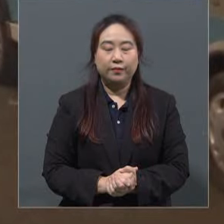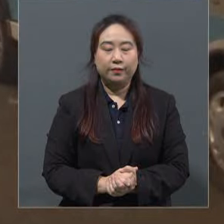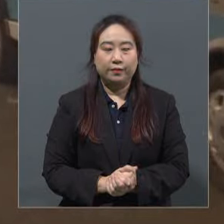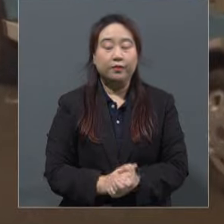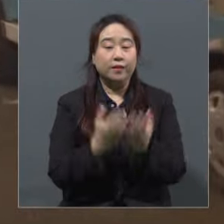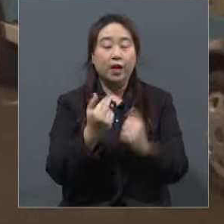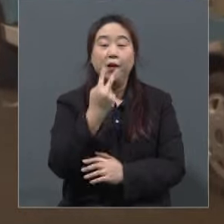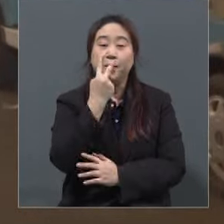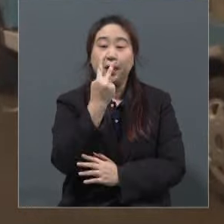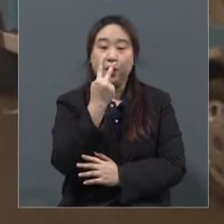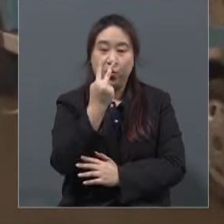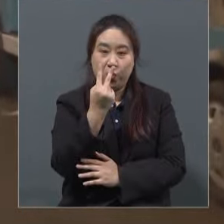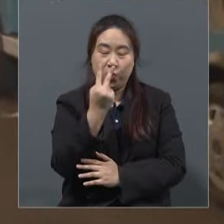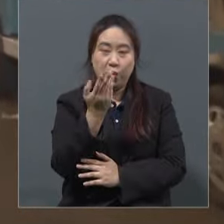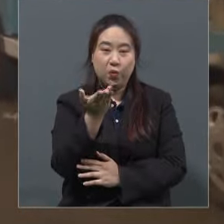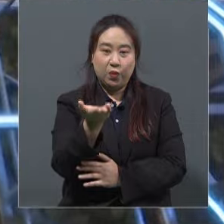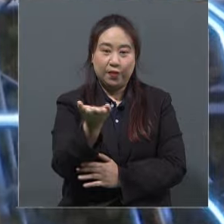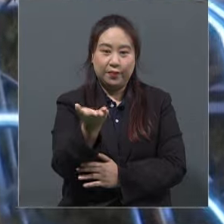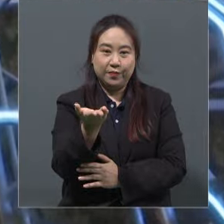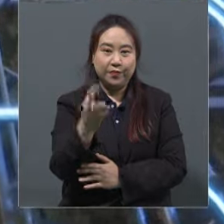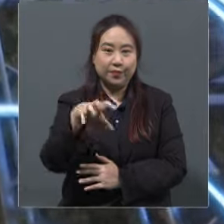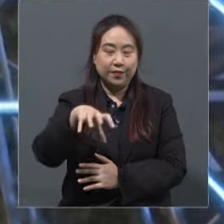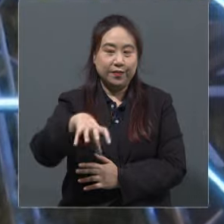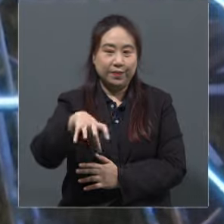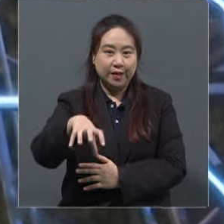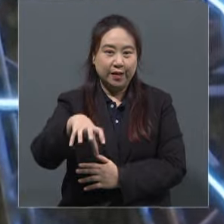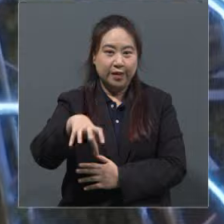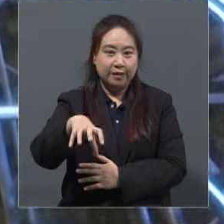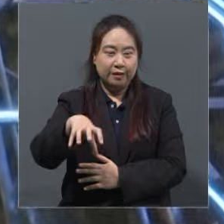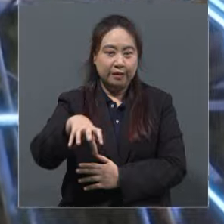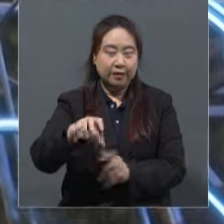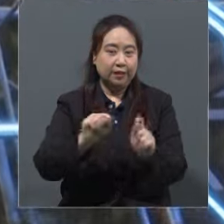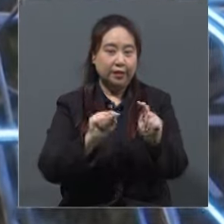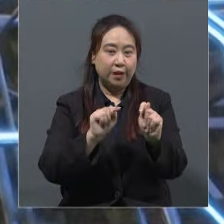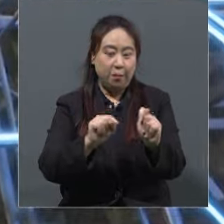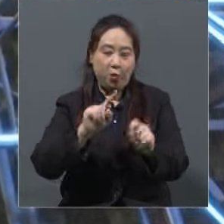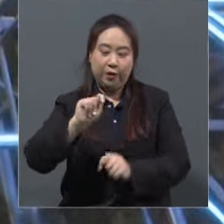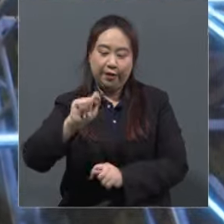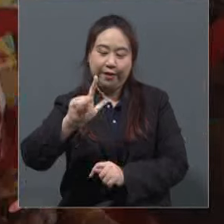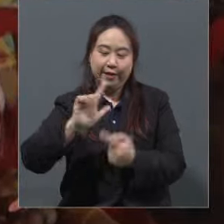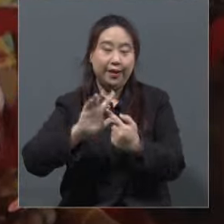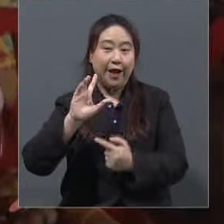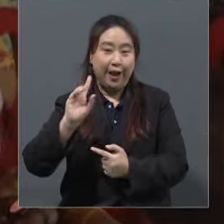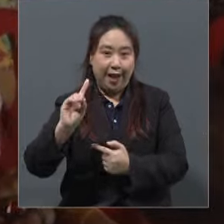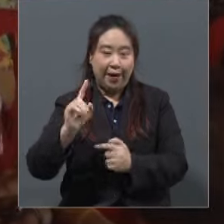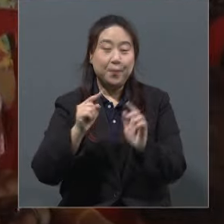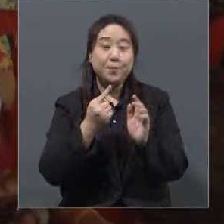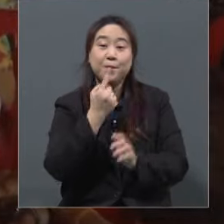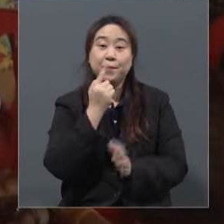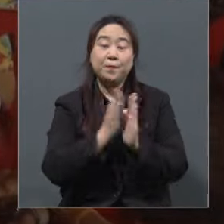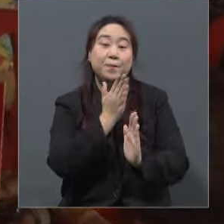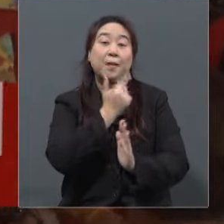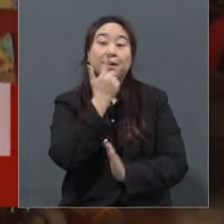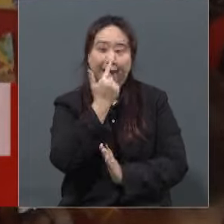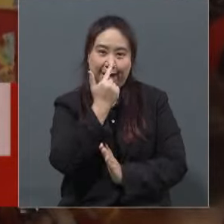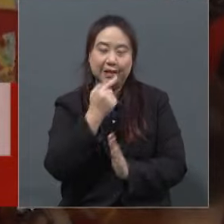ชมไปดูบรรยากาศกันนะคะที่บริเวณอุทยานประวัติศาสตร์ป้อมแผลงไฟฟ้าตำบลตลาดอำเภอพระปาแดงจังหวัดสมุทรปราการค่ะเทศบาล